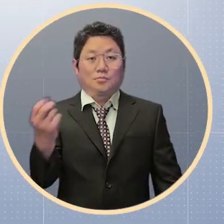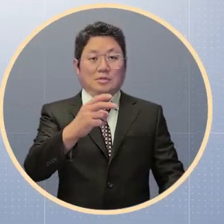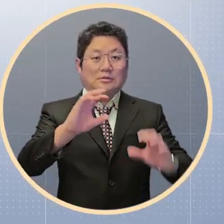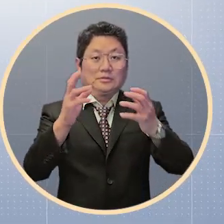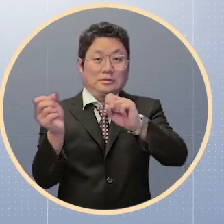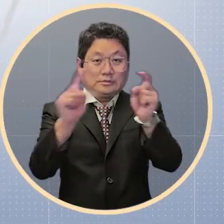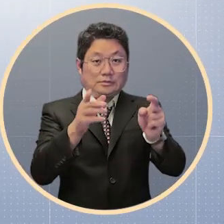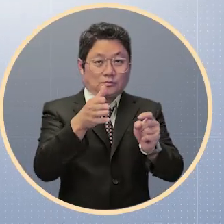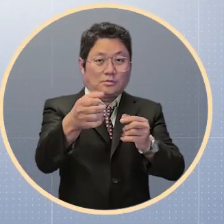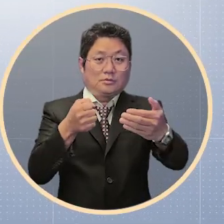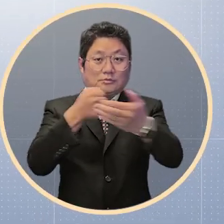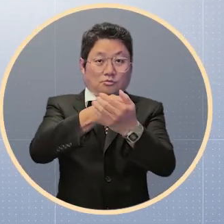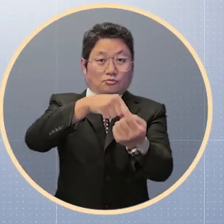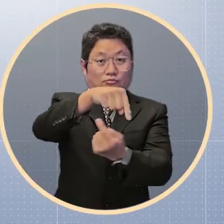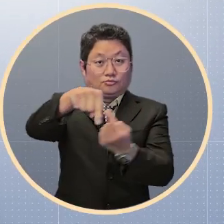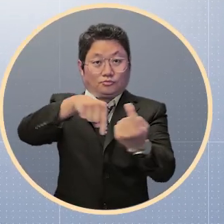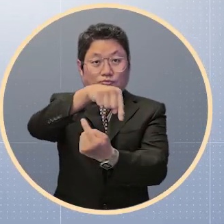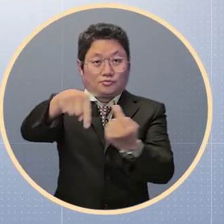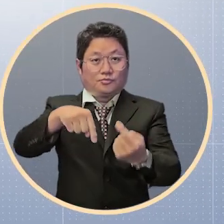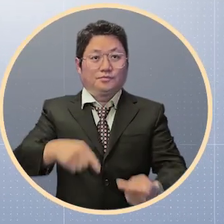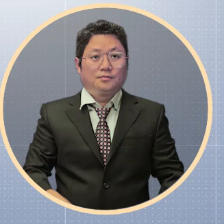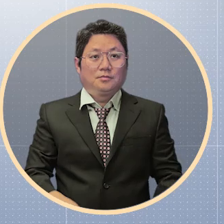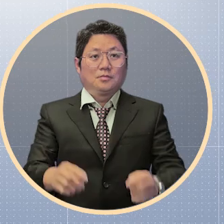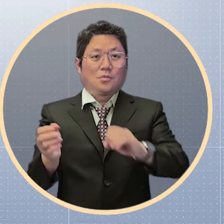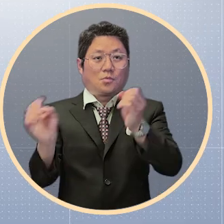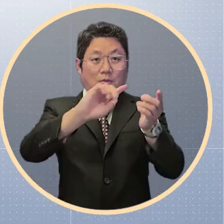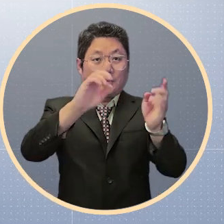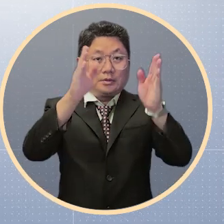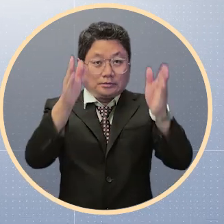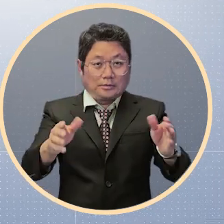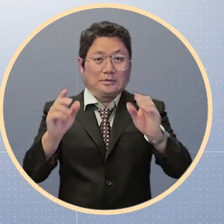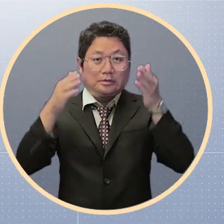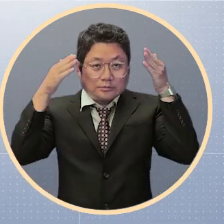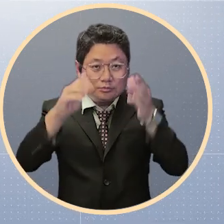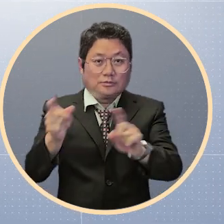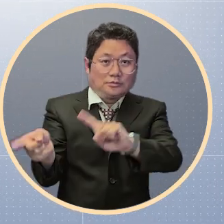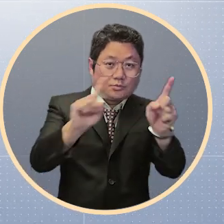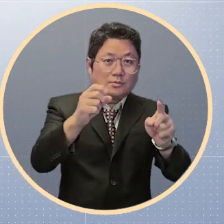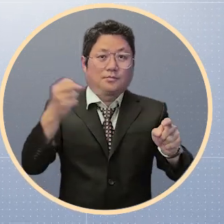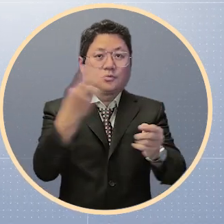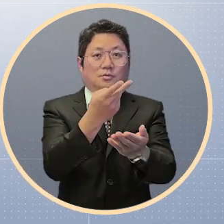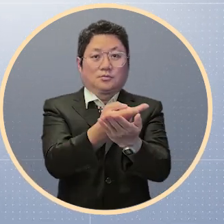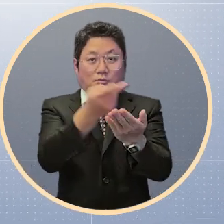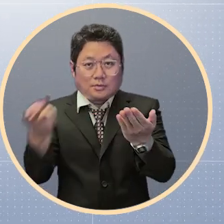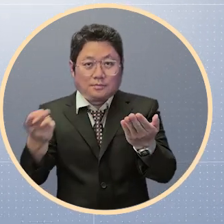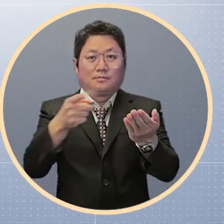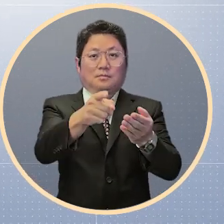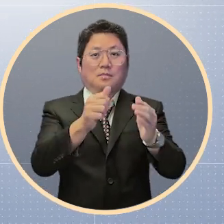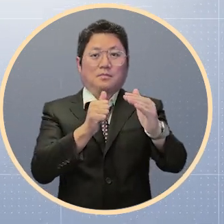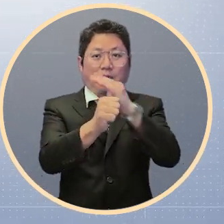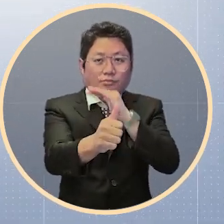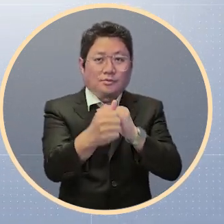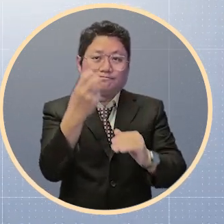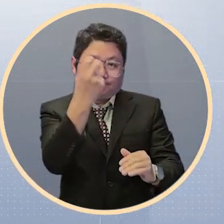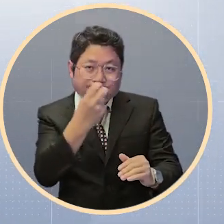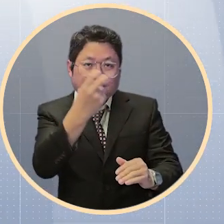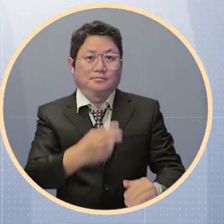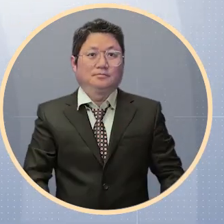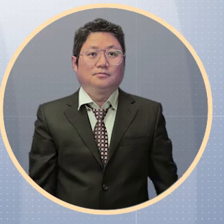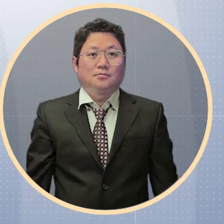또한 재활 의료기관 지정 운영으로 회복기 집중 재활 및 퇴원 환자 대상 방문 재활을